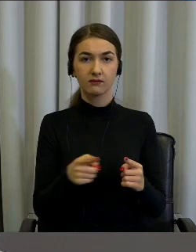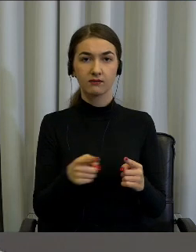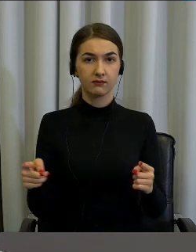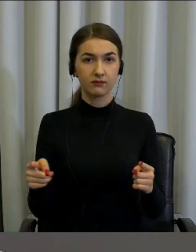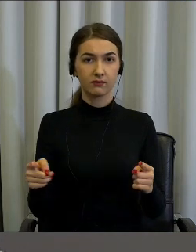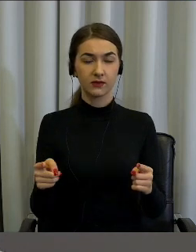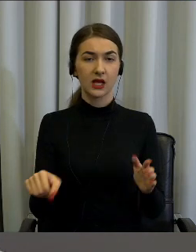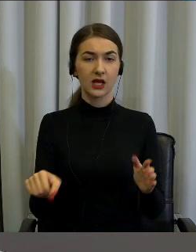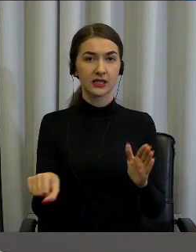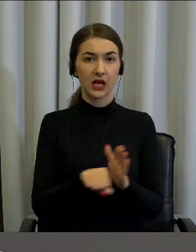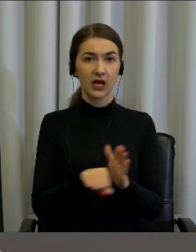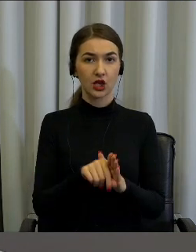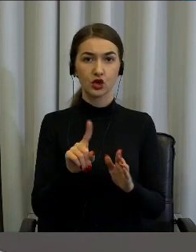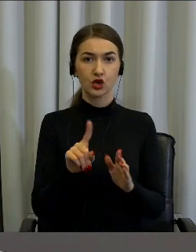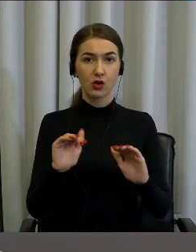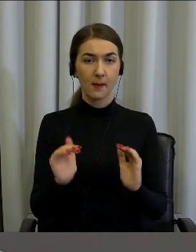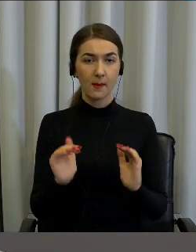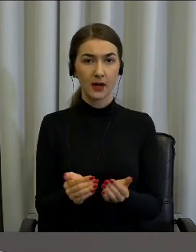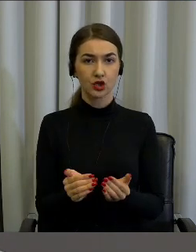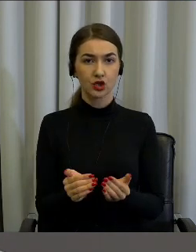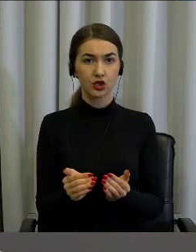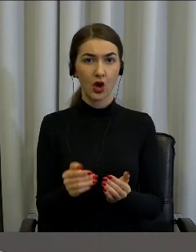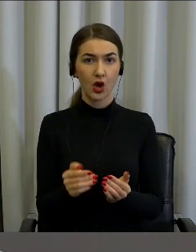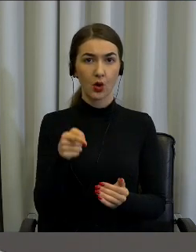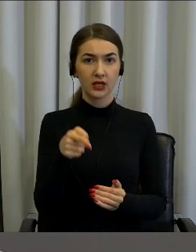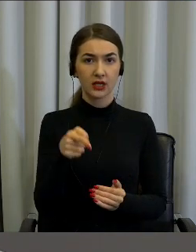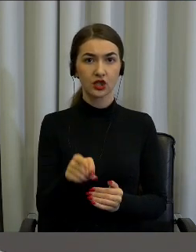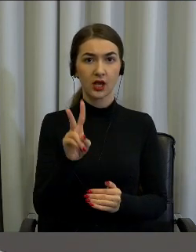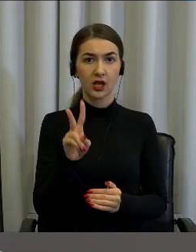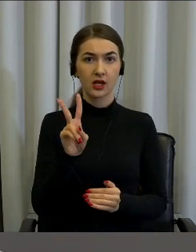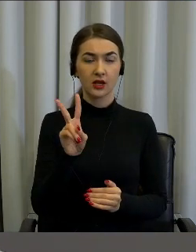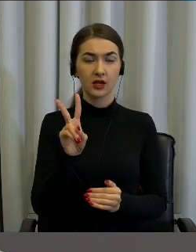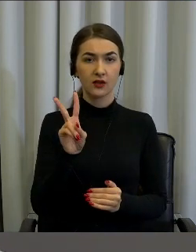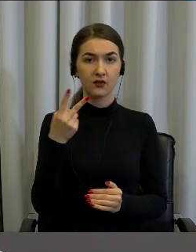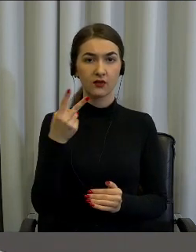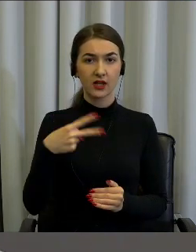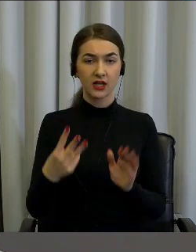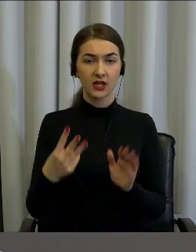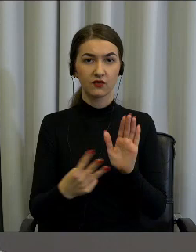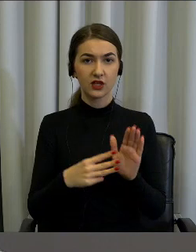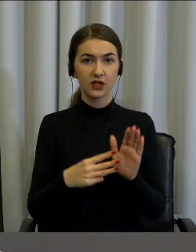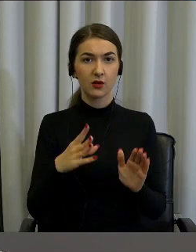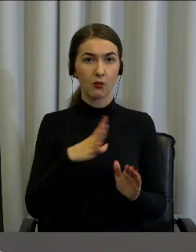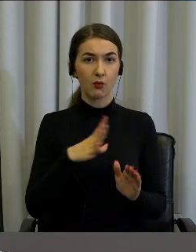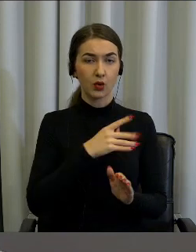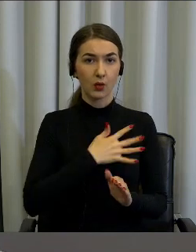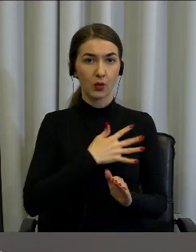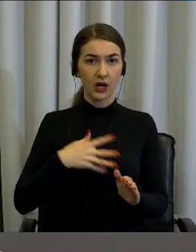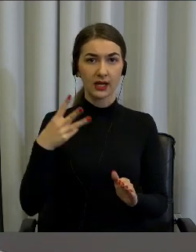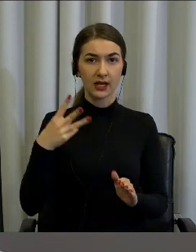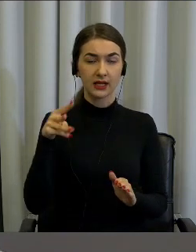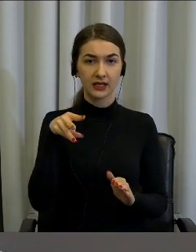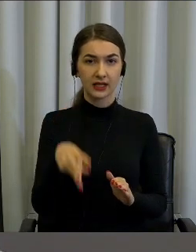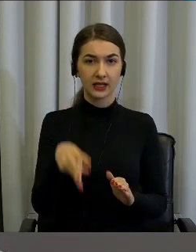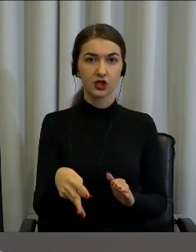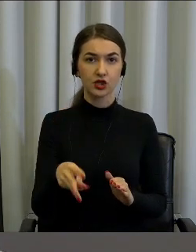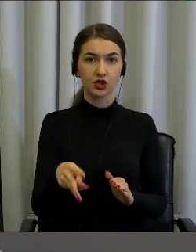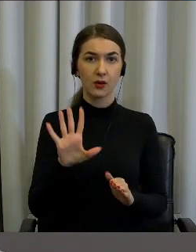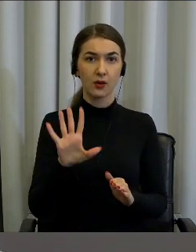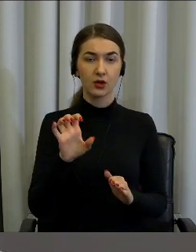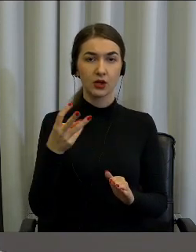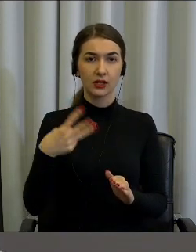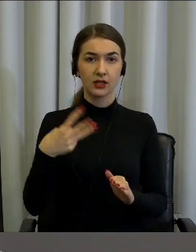загинули щонайменше 1128 та були поранені 3593 цивільні